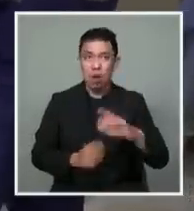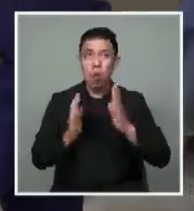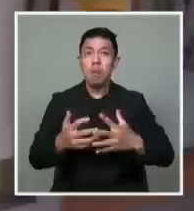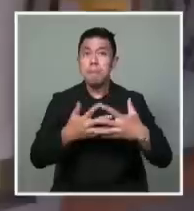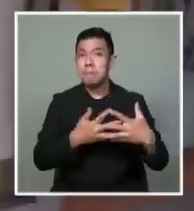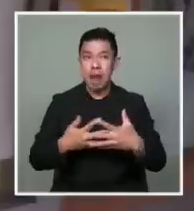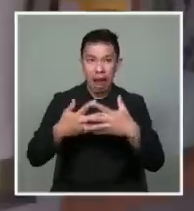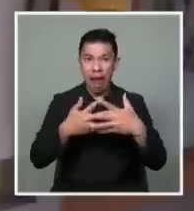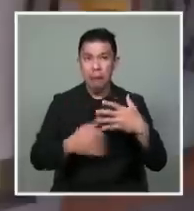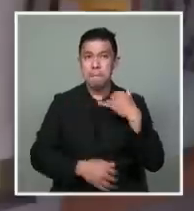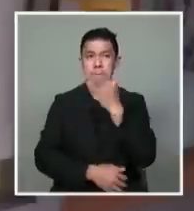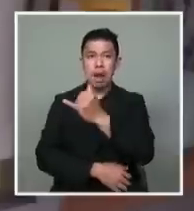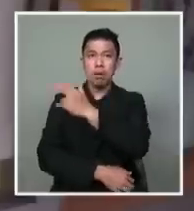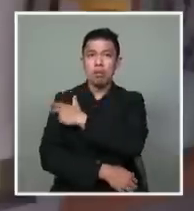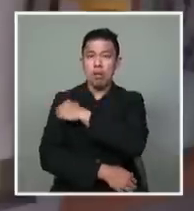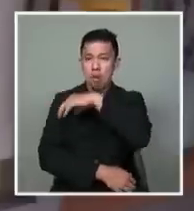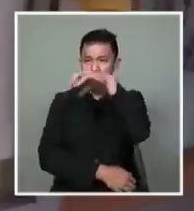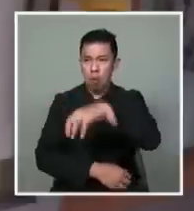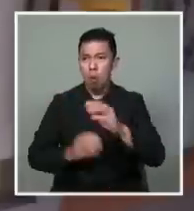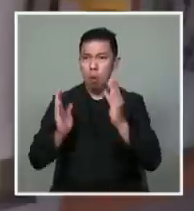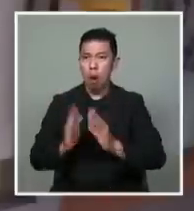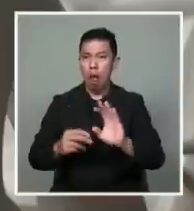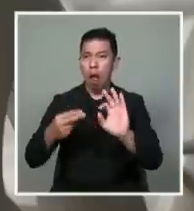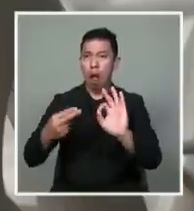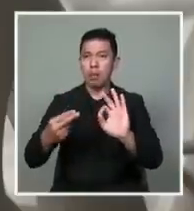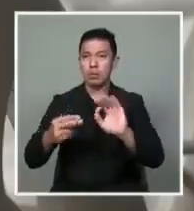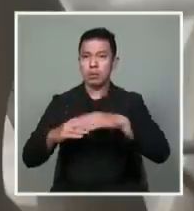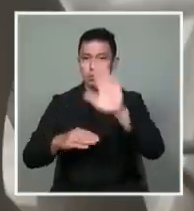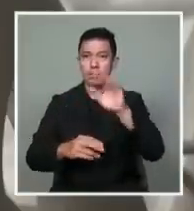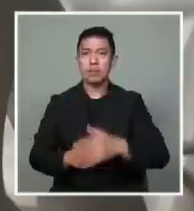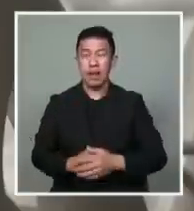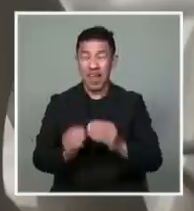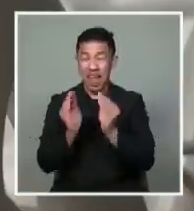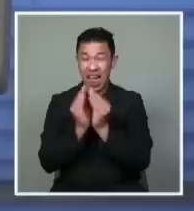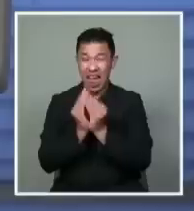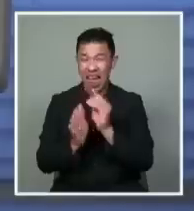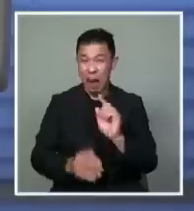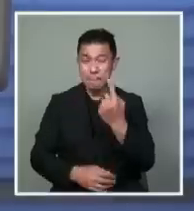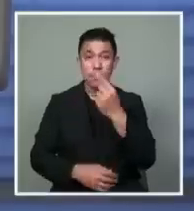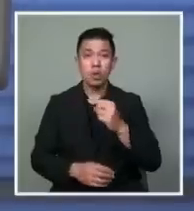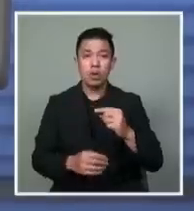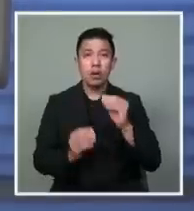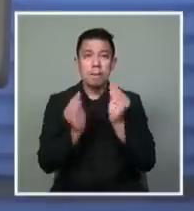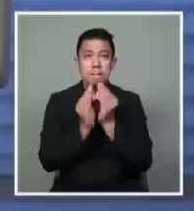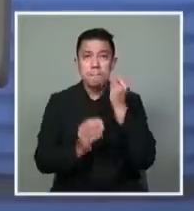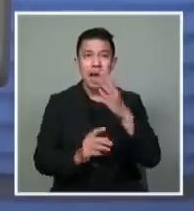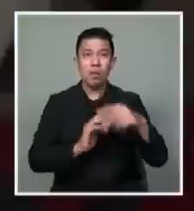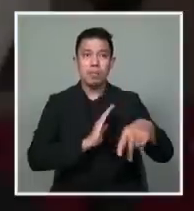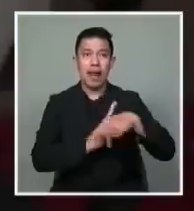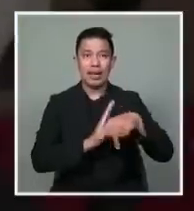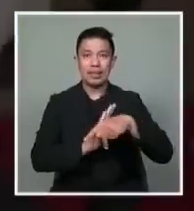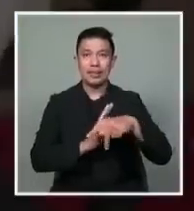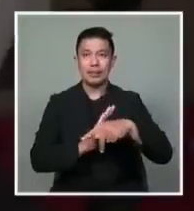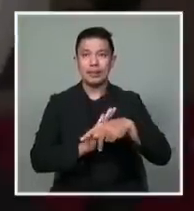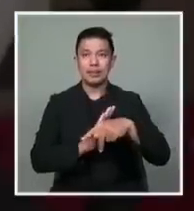หรัฐเนี่ยต้องเข้าไปรักษาตัวในโรงพยาบาลเกิน 90,000 คนครั้งแรกเนี่ยที่ตัวเลขสูงขนาดนี้นะคะเกิดขึ้นในวันพฤหัสบดีที่ผ่